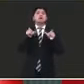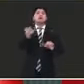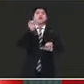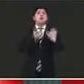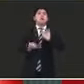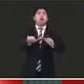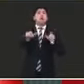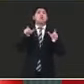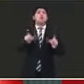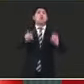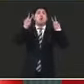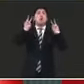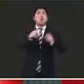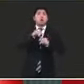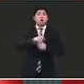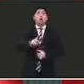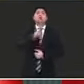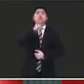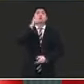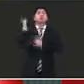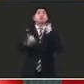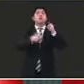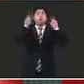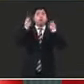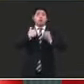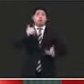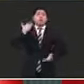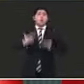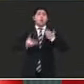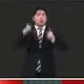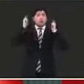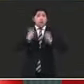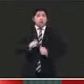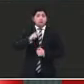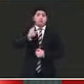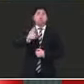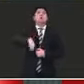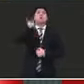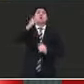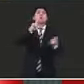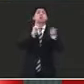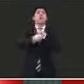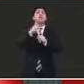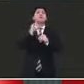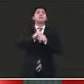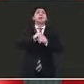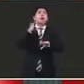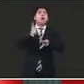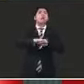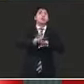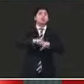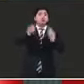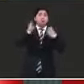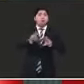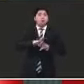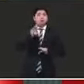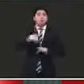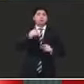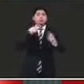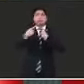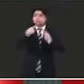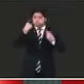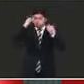güvenlik konularındaki son gelişmeleri değerlendirerek Önümüzdeki dönemde atacağımız adımları belirledik